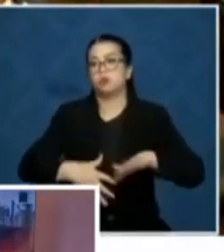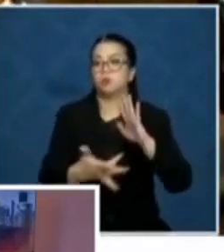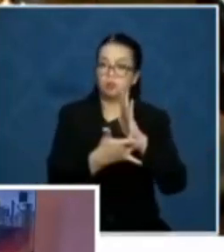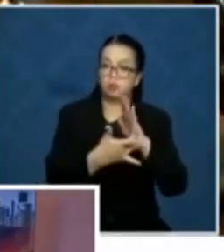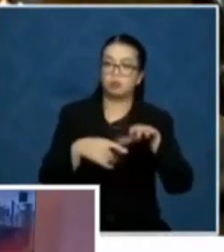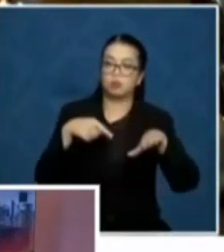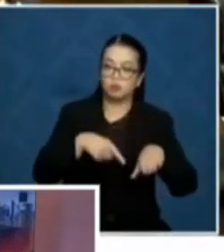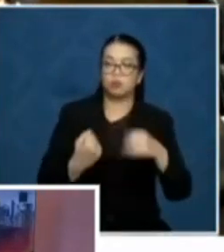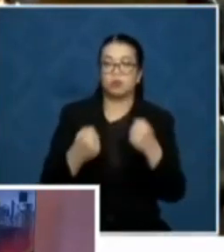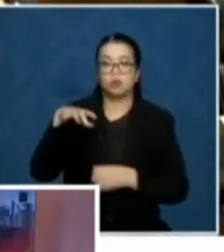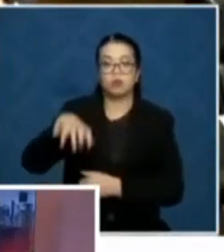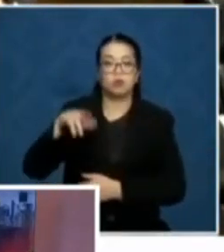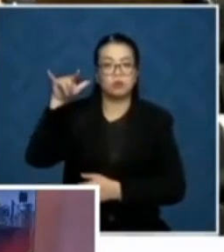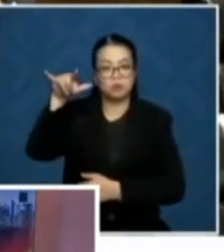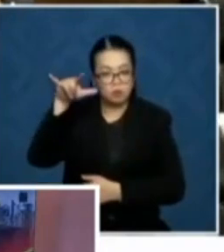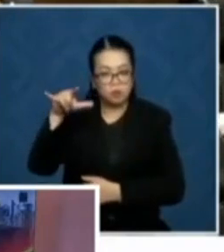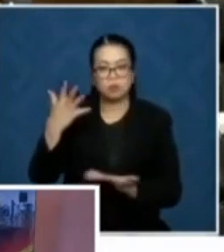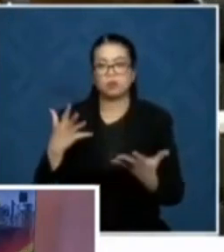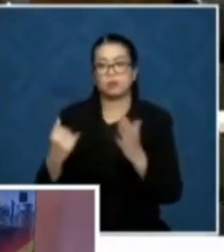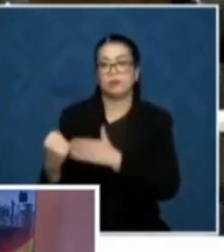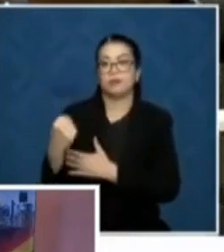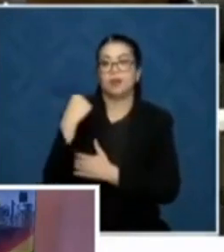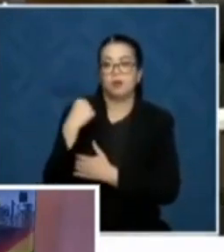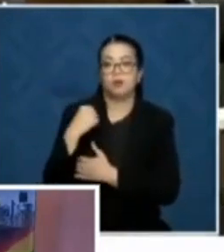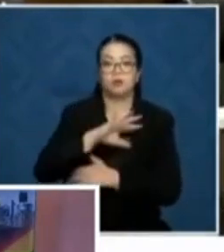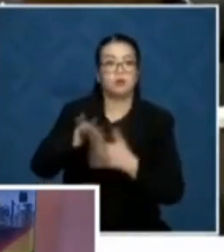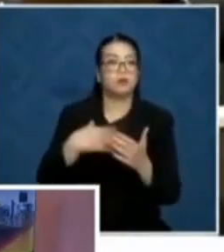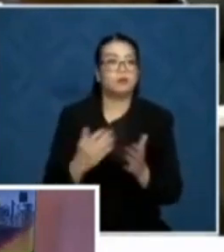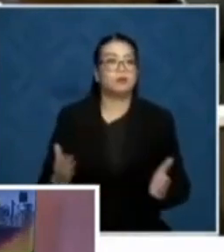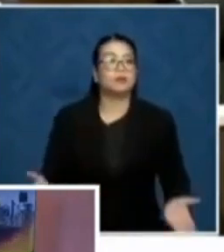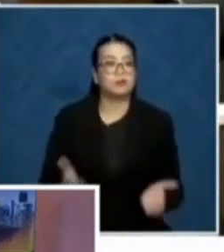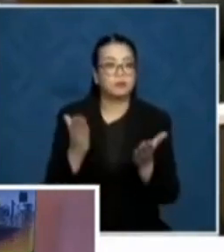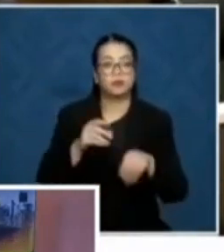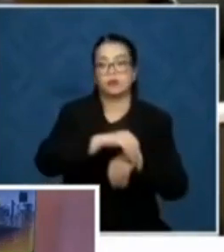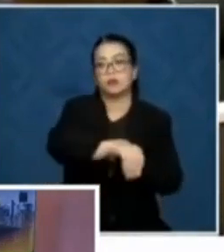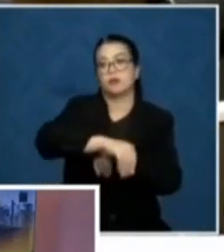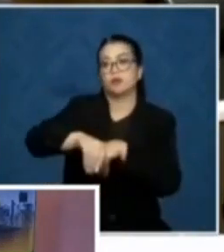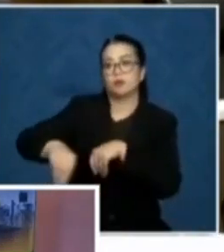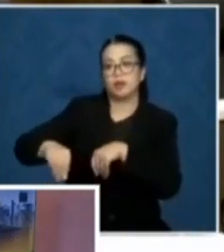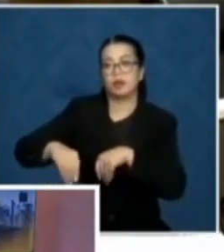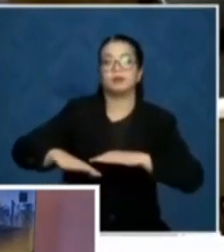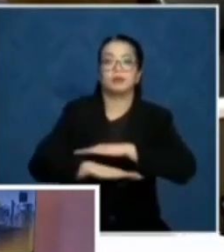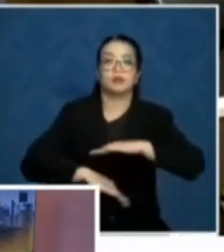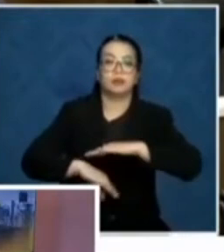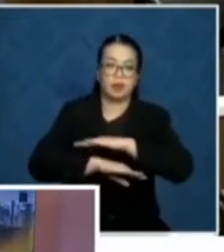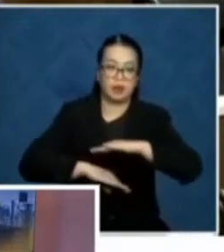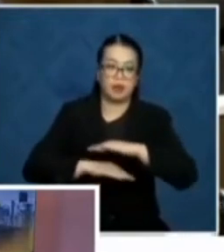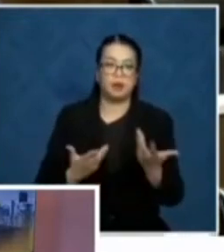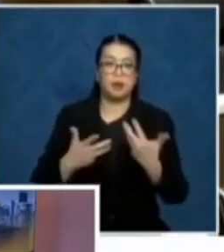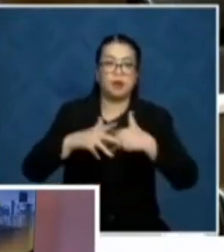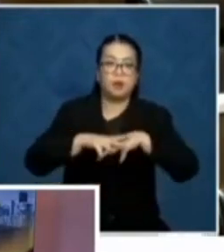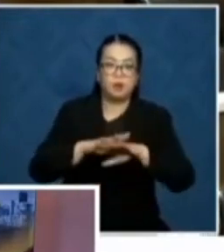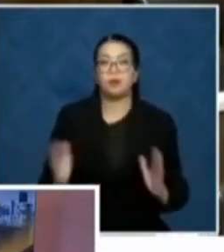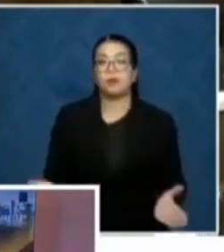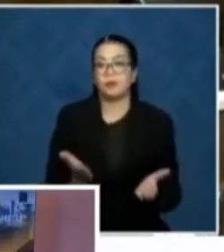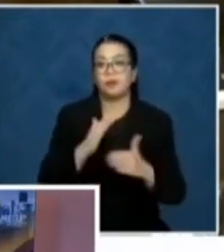เฮ้ยเขาไม่ได้อยู่ในฝ่ายบริหารเขาไม่เห็นแล้วเขาก็ไม่มีความจำเป็นที่จะต้องเข้าอกเข้าใจฝ่ายบริหาร เพราะ ถ้าเกิดคุณเข้า